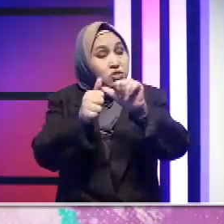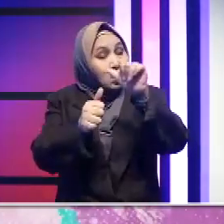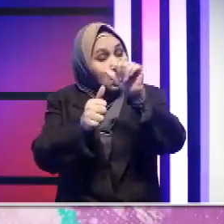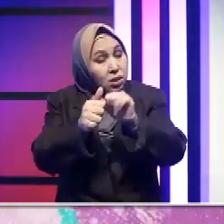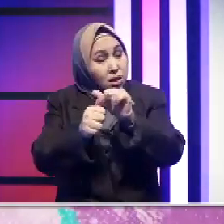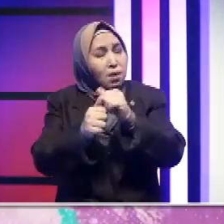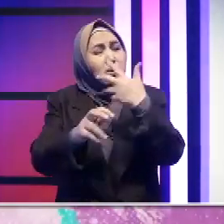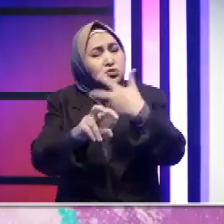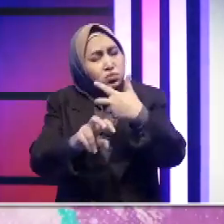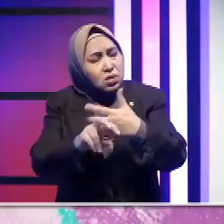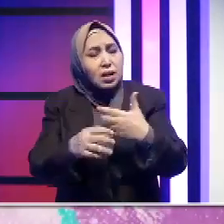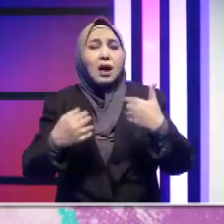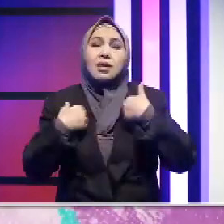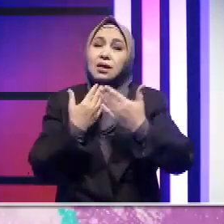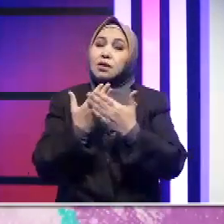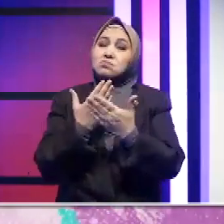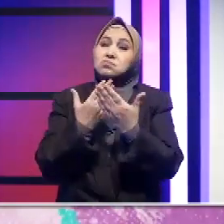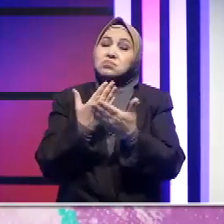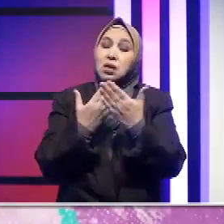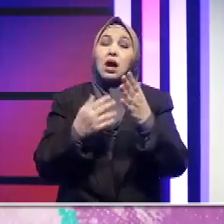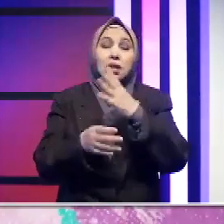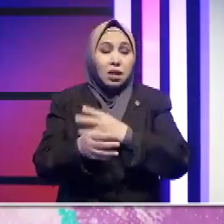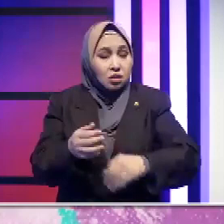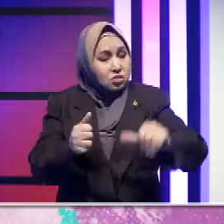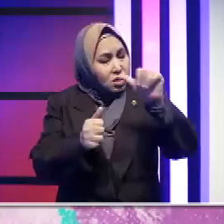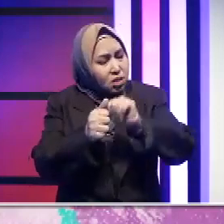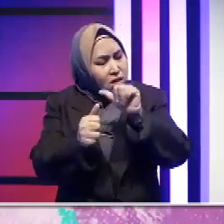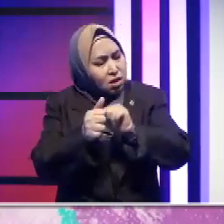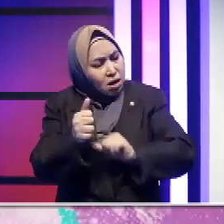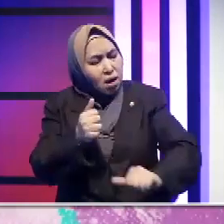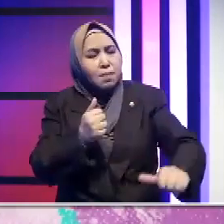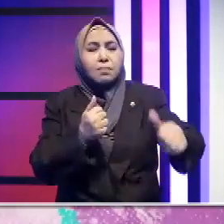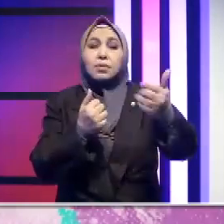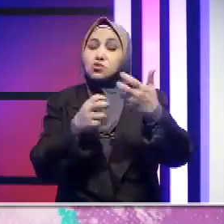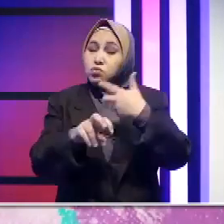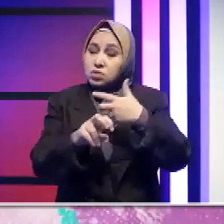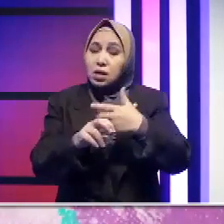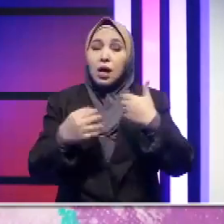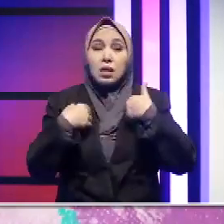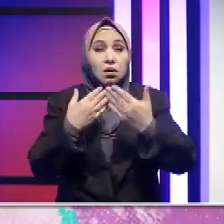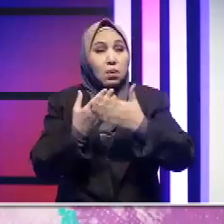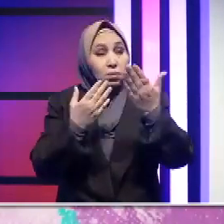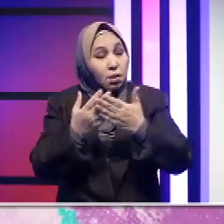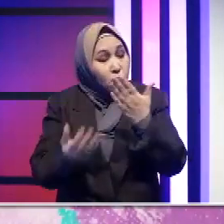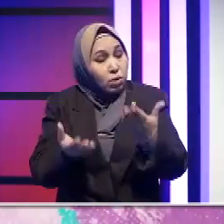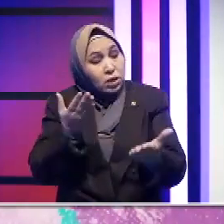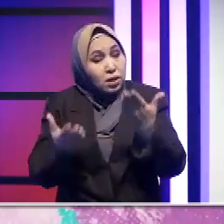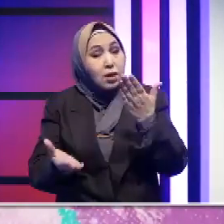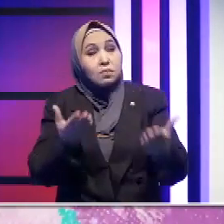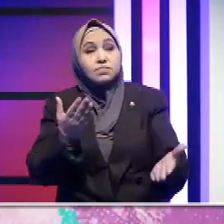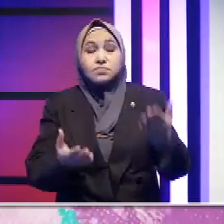kesusahan ada kesenangan bagi Setiap kesusahan adik kesenanganmu hanya itu diulang cky mungkin CK I